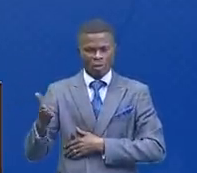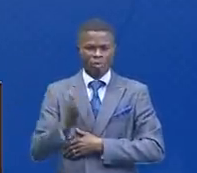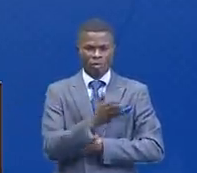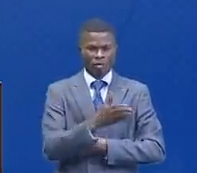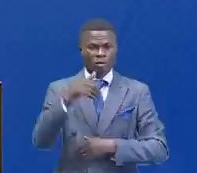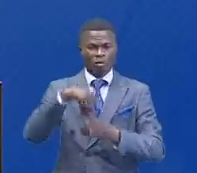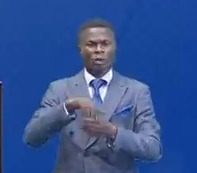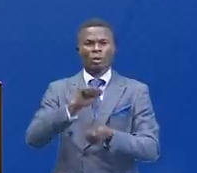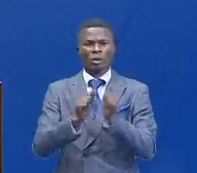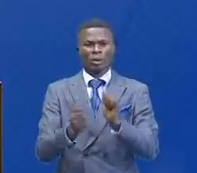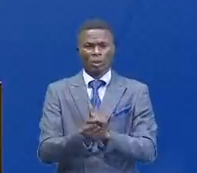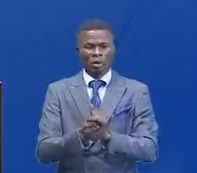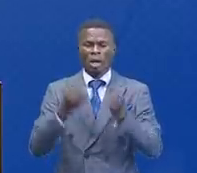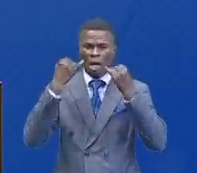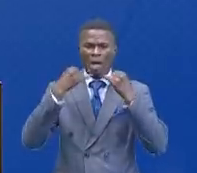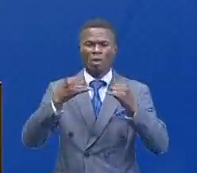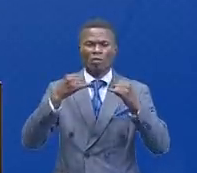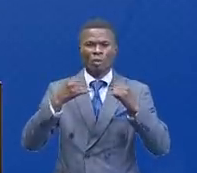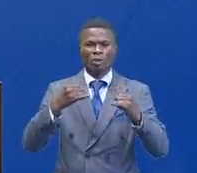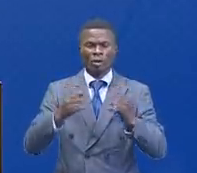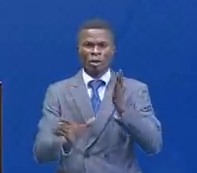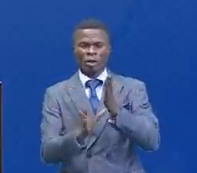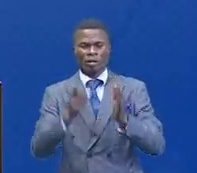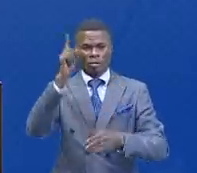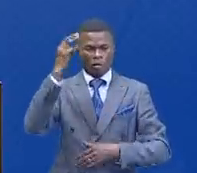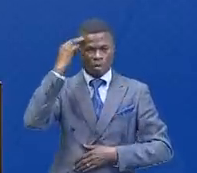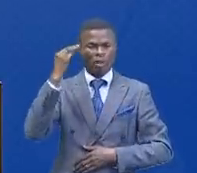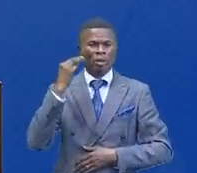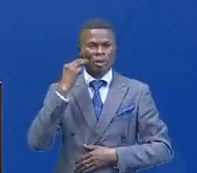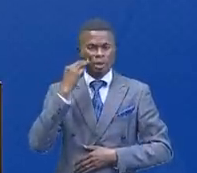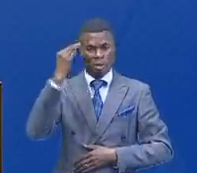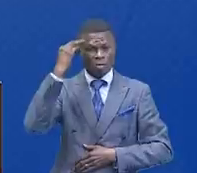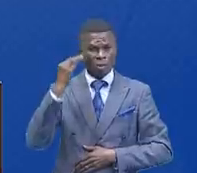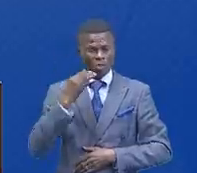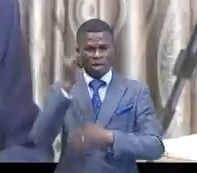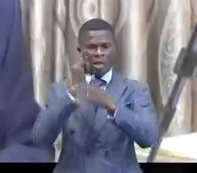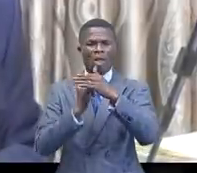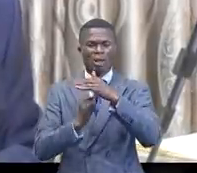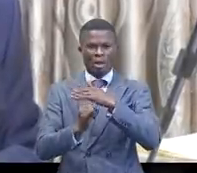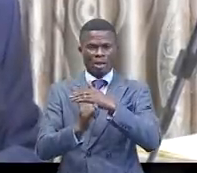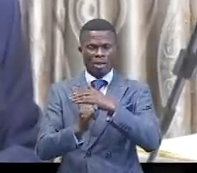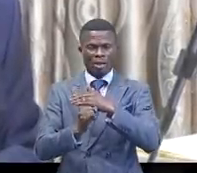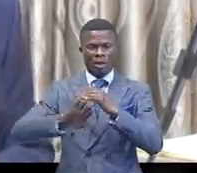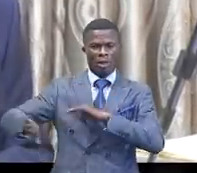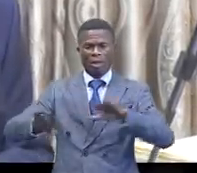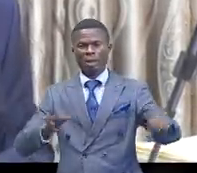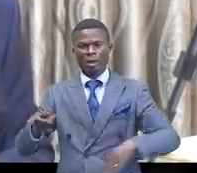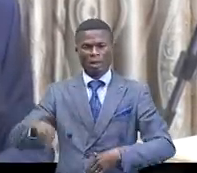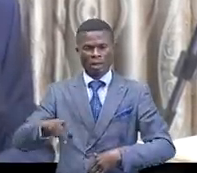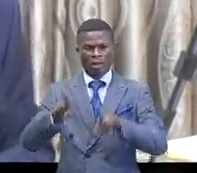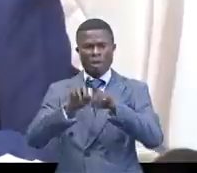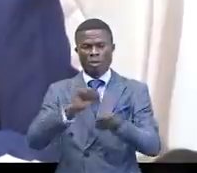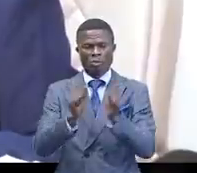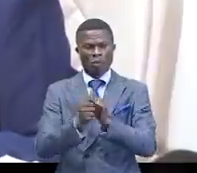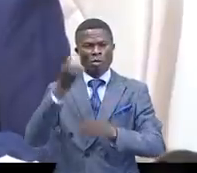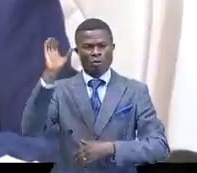Au chapitre de points d'information, le vice-premier ministre, ministre de l'Intérieur, décentralisation et